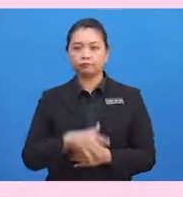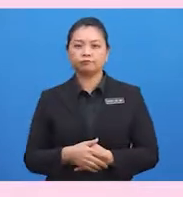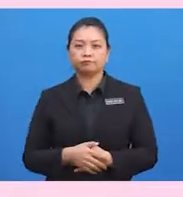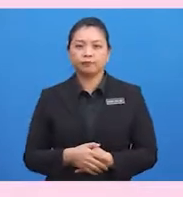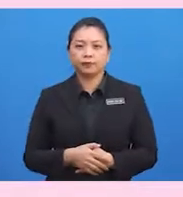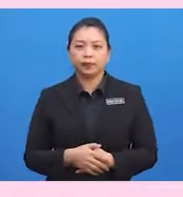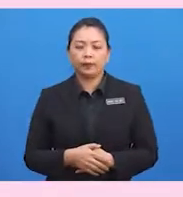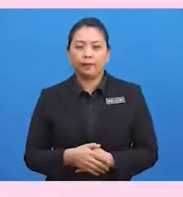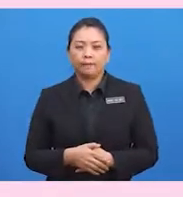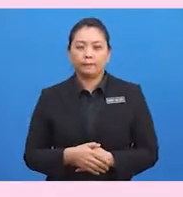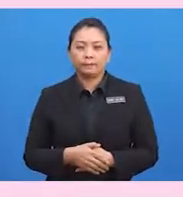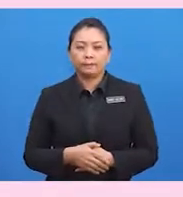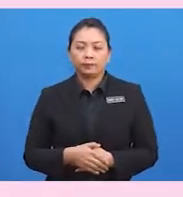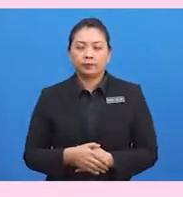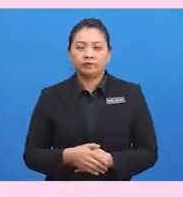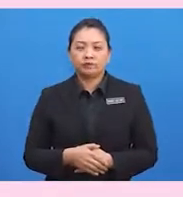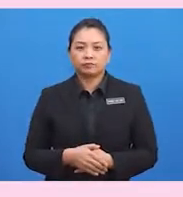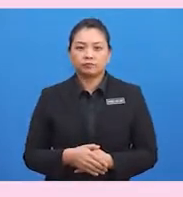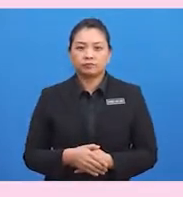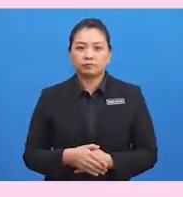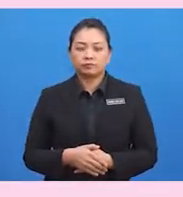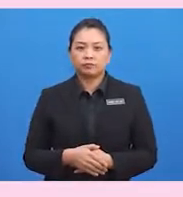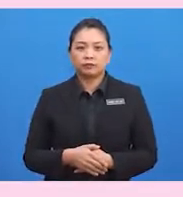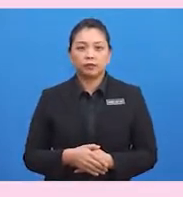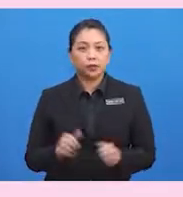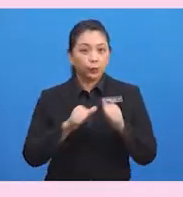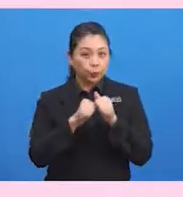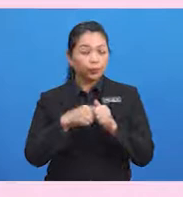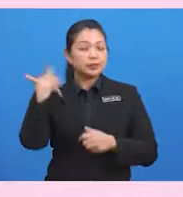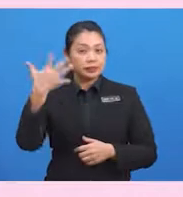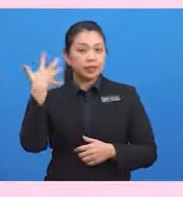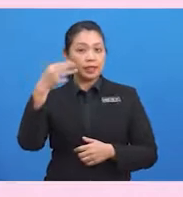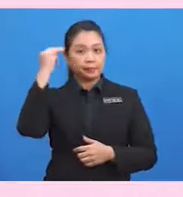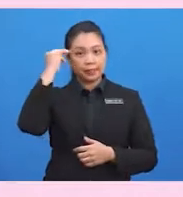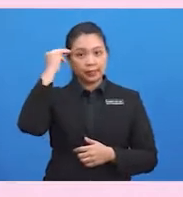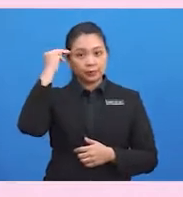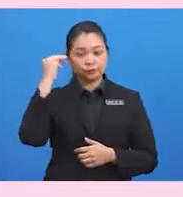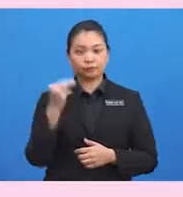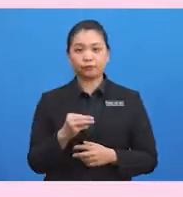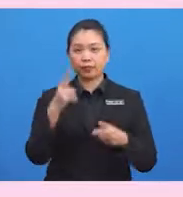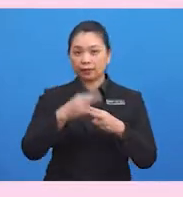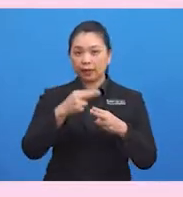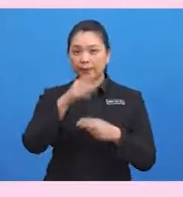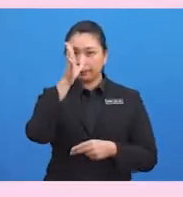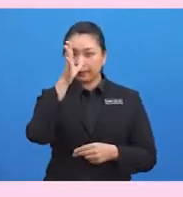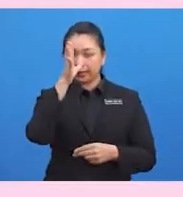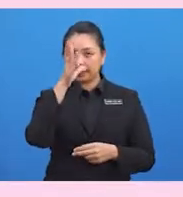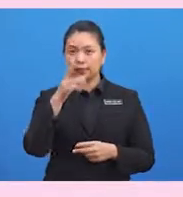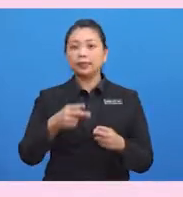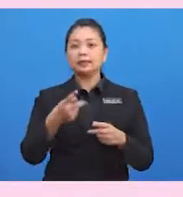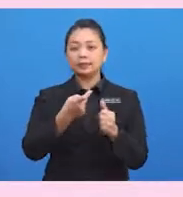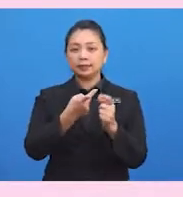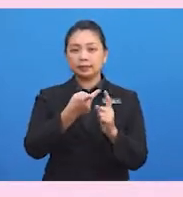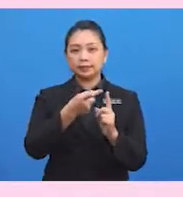membelah ke terbahagi kepada tiga menurut sejarah Melayu namelaka diambil dari nama sebuah pokok yaitu